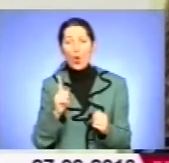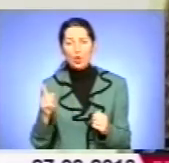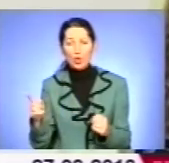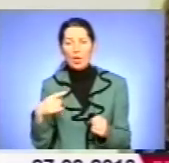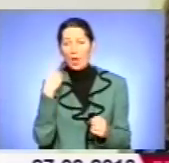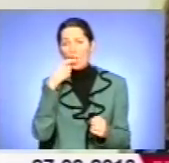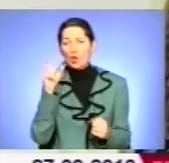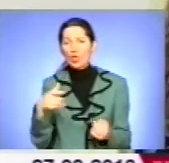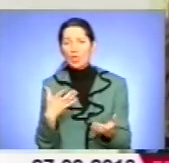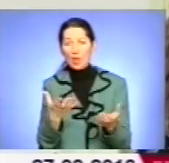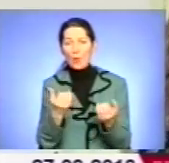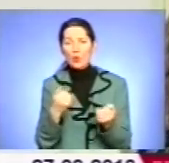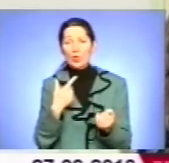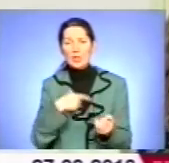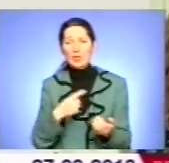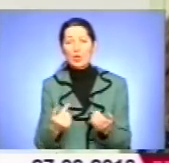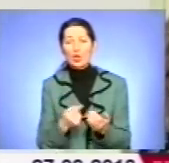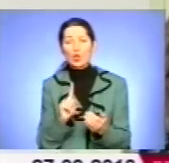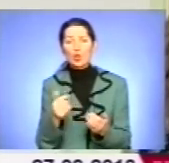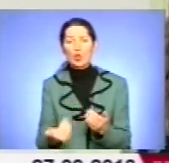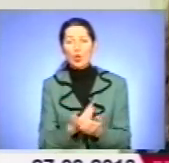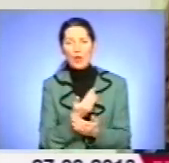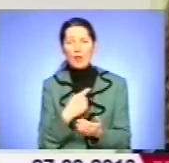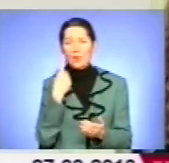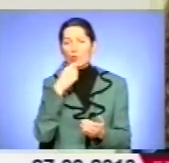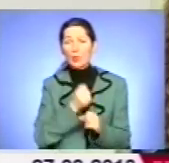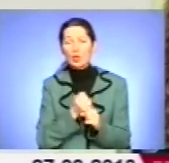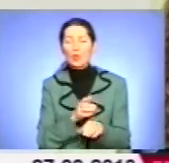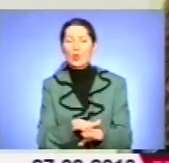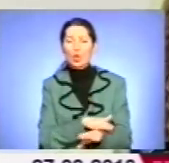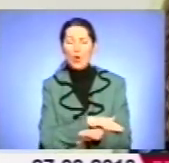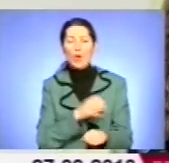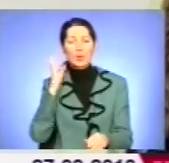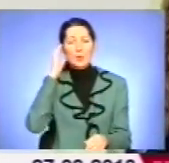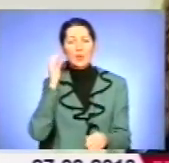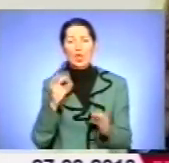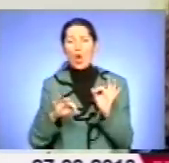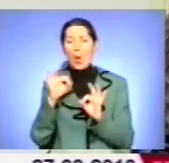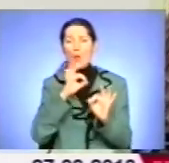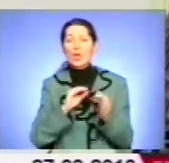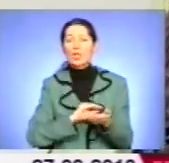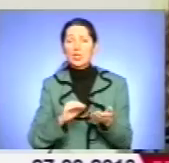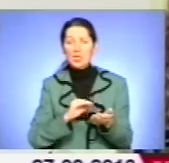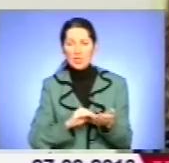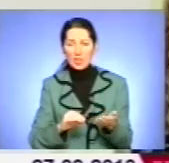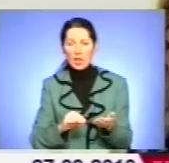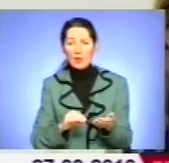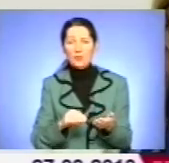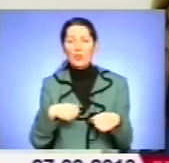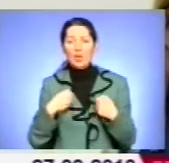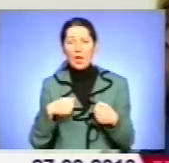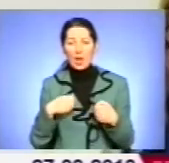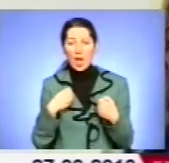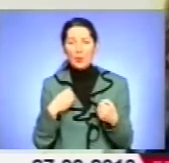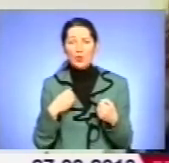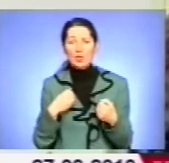образом працюємо досить довго, прислухаємося до порад нашого режисера Ореста Івановича Савки, стараємося